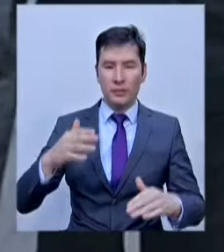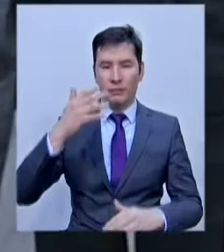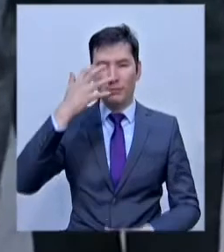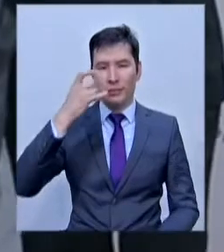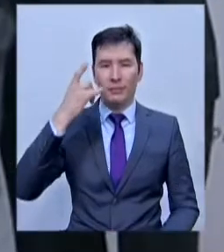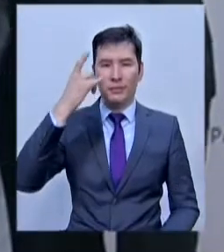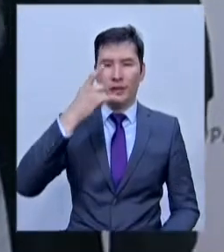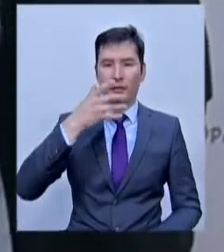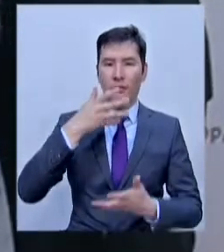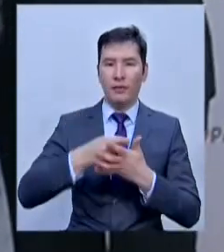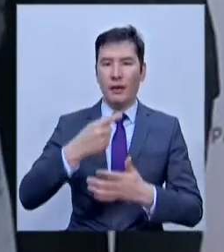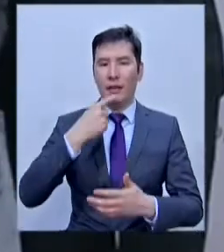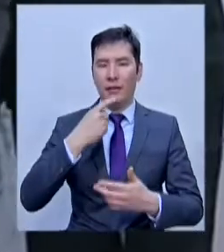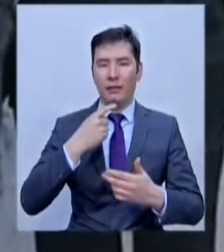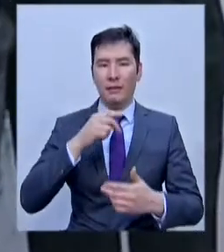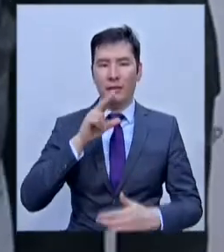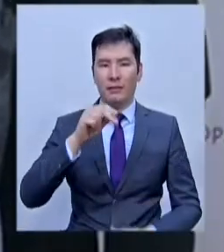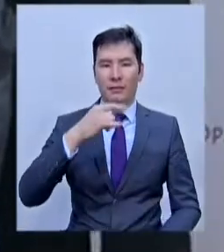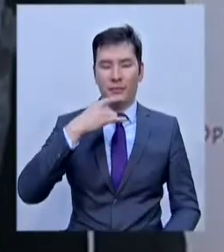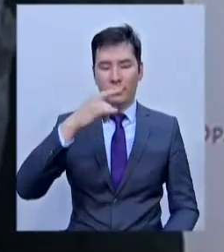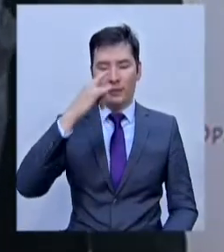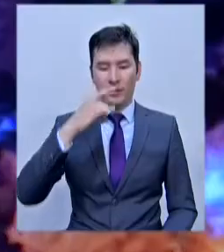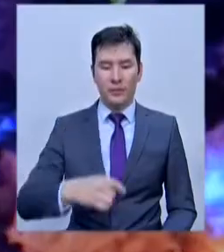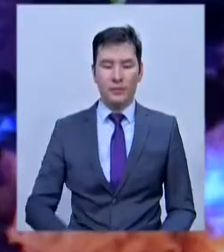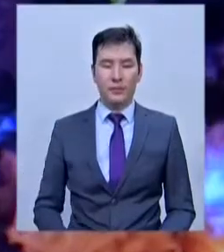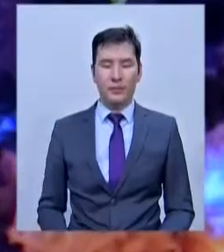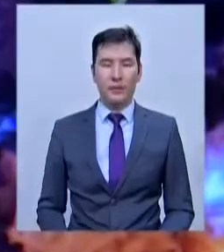ана тілінде көріп, қазақ тілінен білімдерін жетілдіреді.